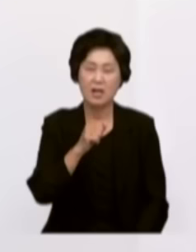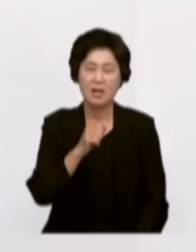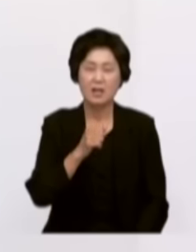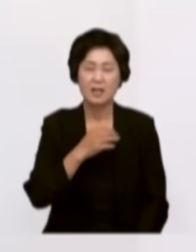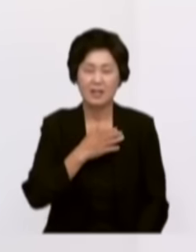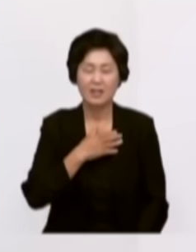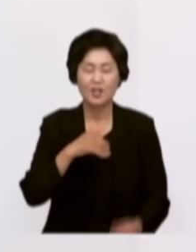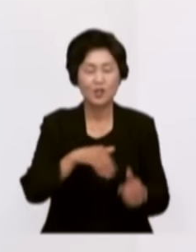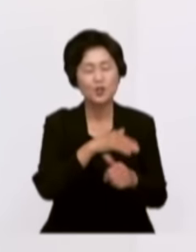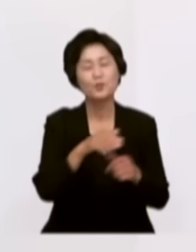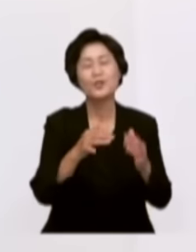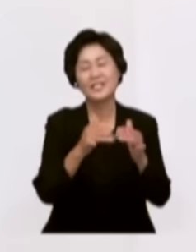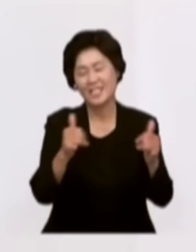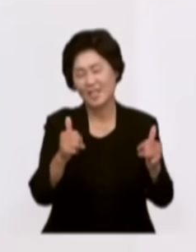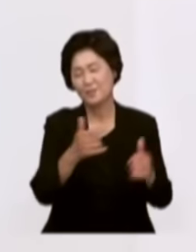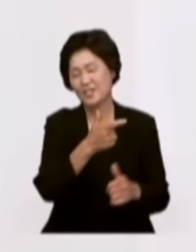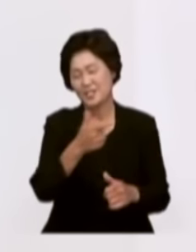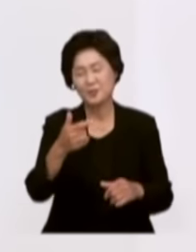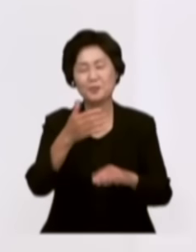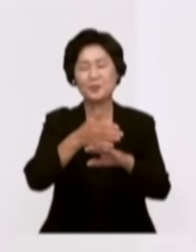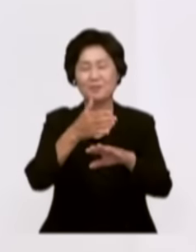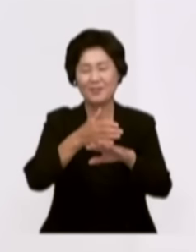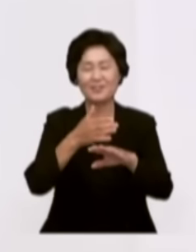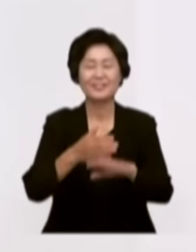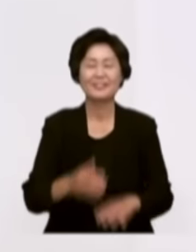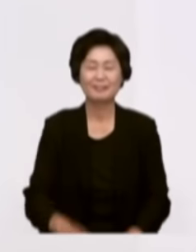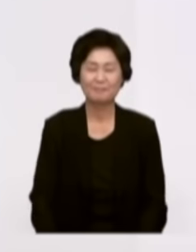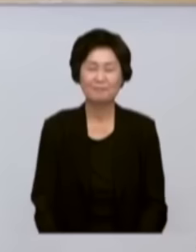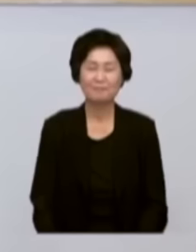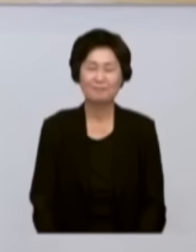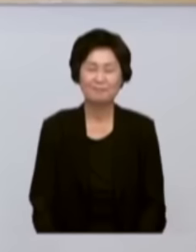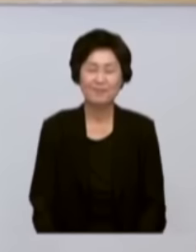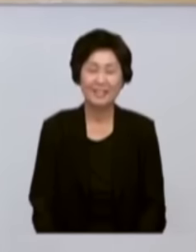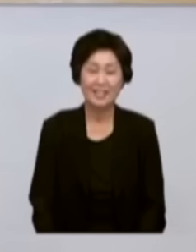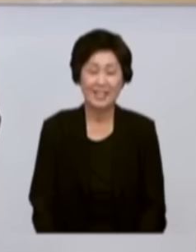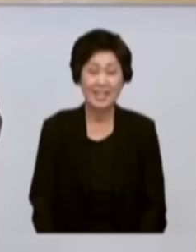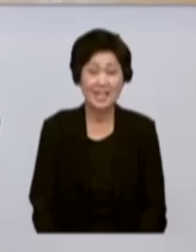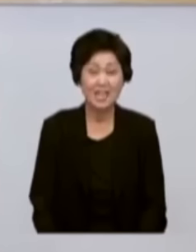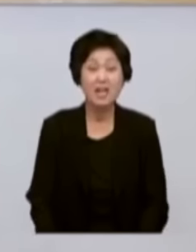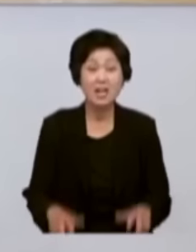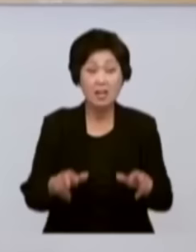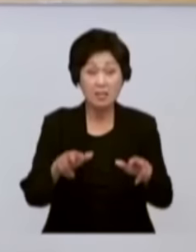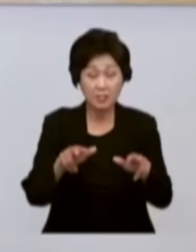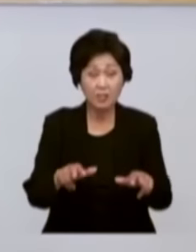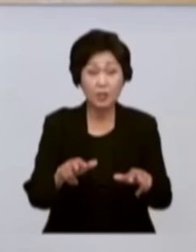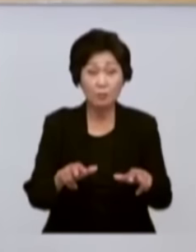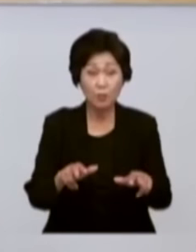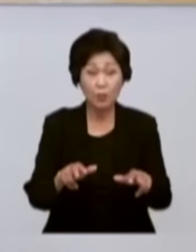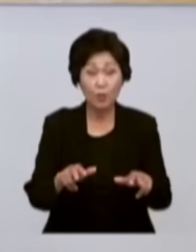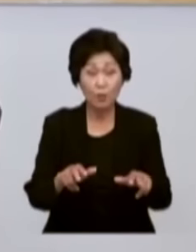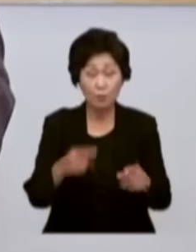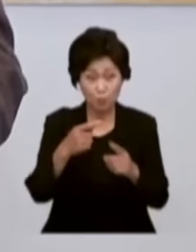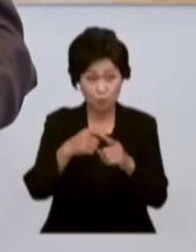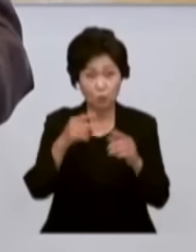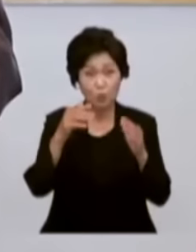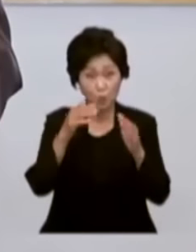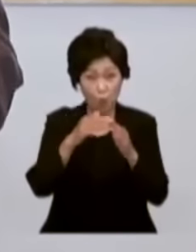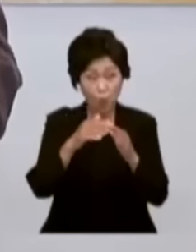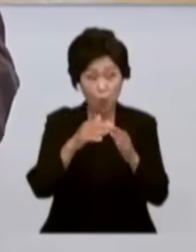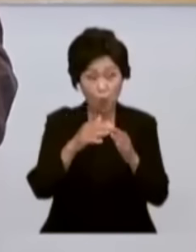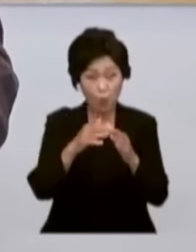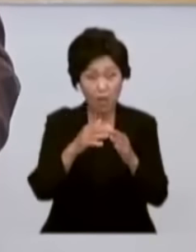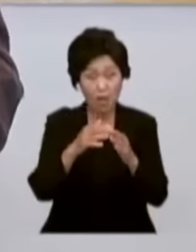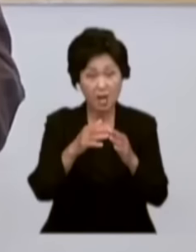하면은 바로 네 사람들 예, 사람들 네 아니 근데 지금이야 그렇게 그 교회에